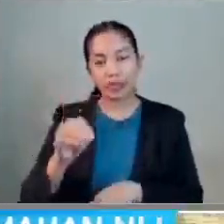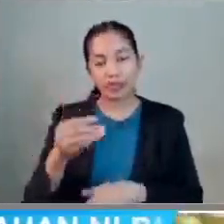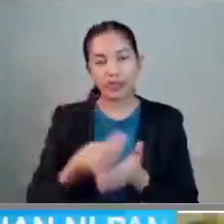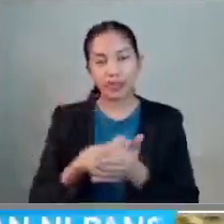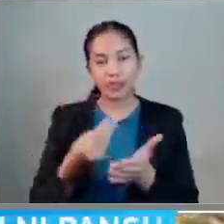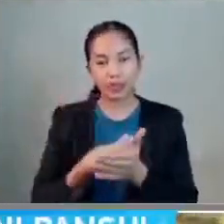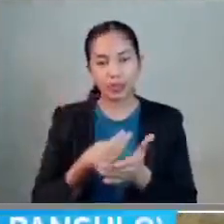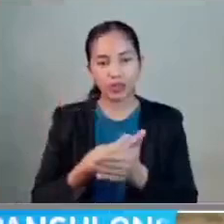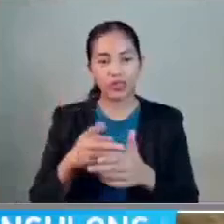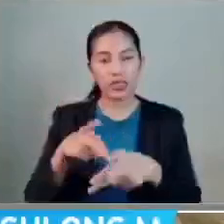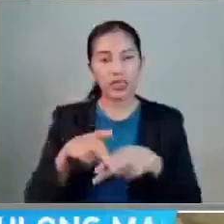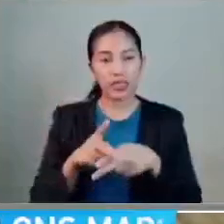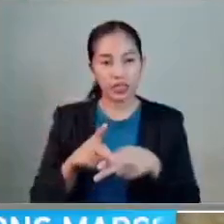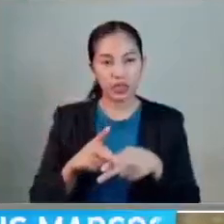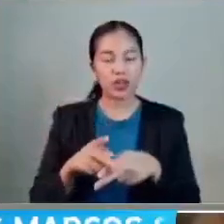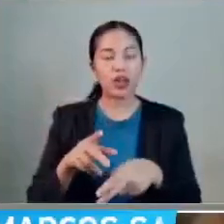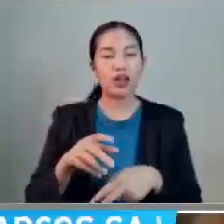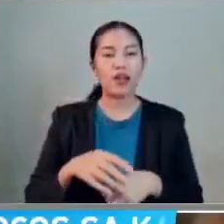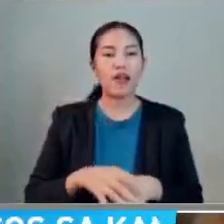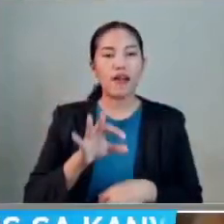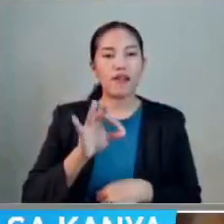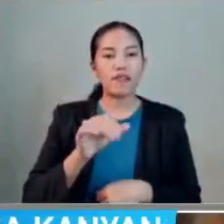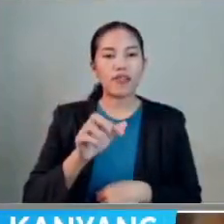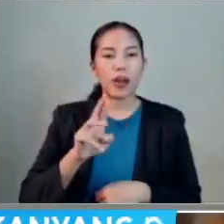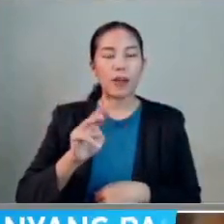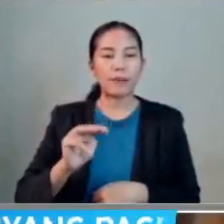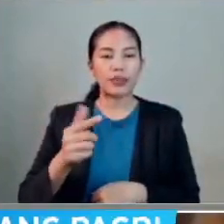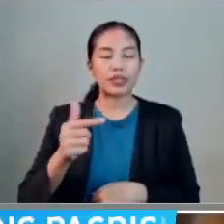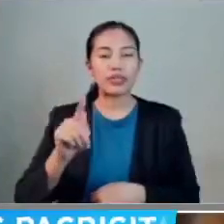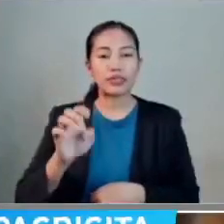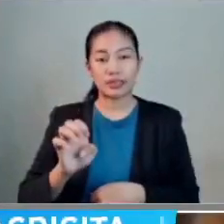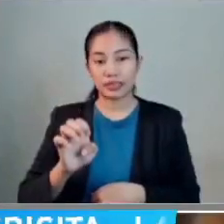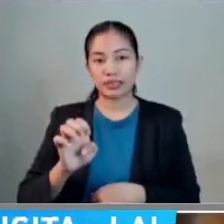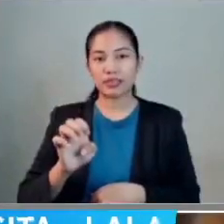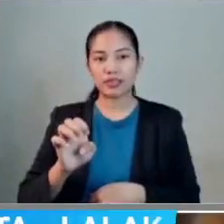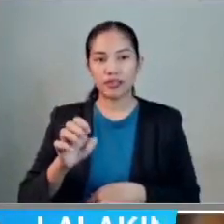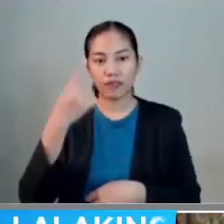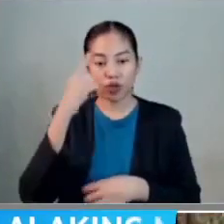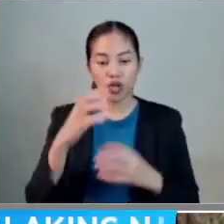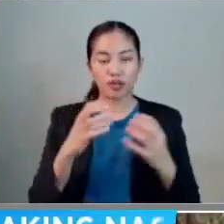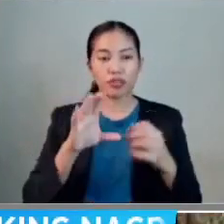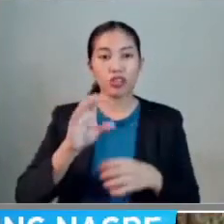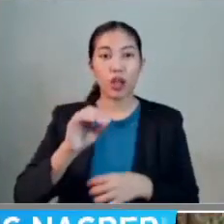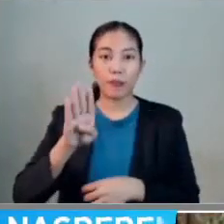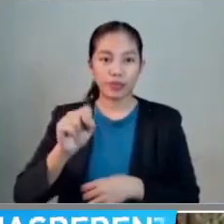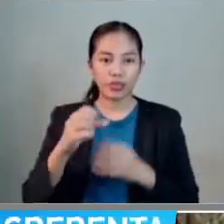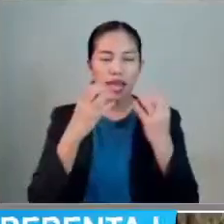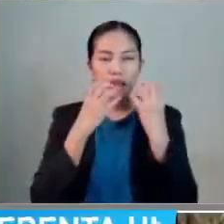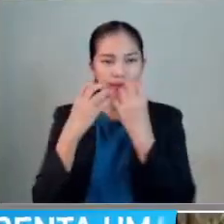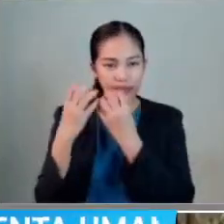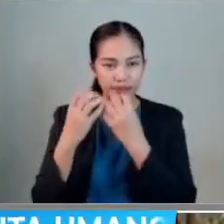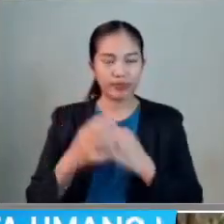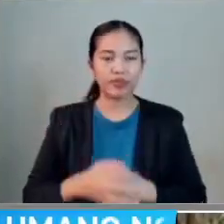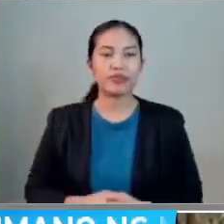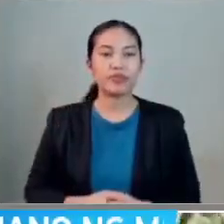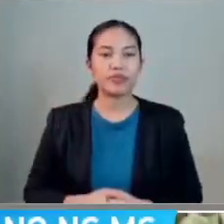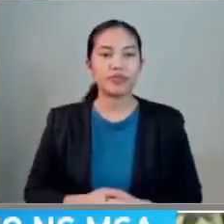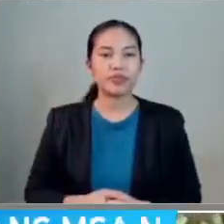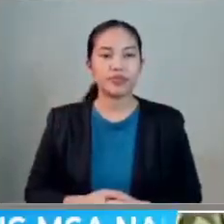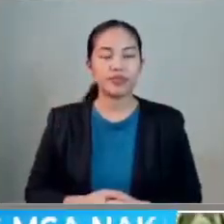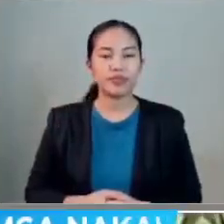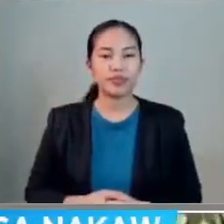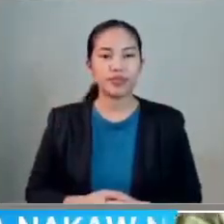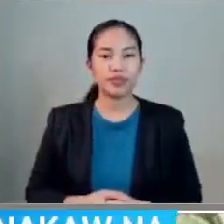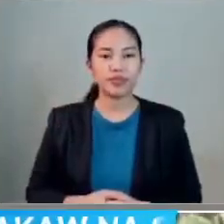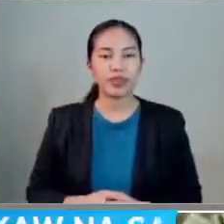gate fries ng corn cobs. Sa January 14 ang ikalawang harvest ng magentang mais. Mula sa GMA Regional